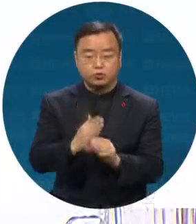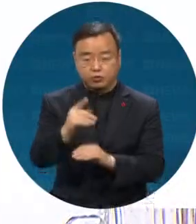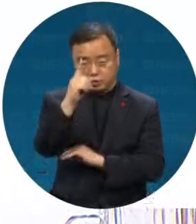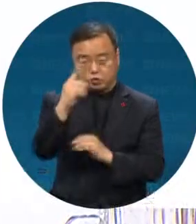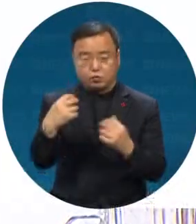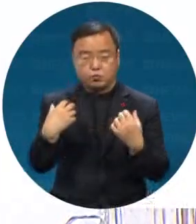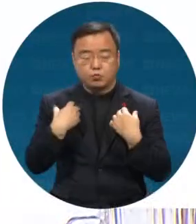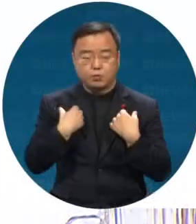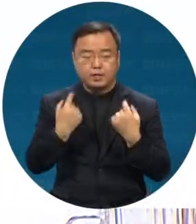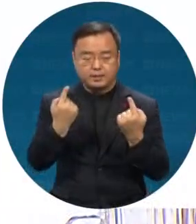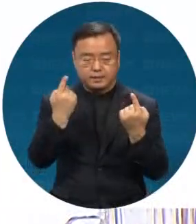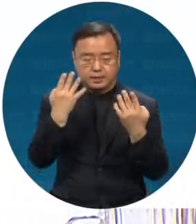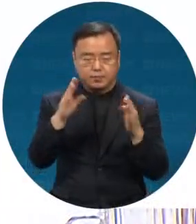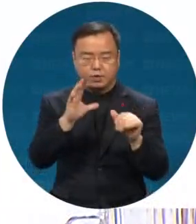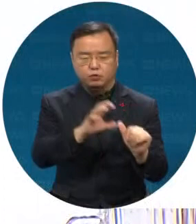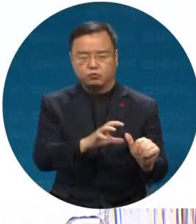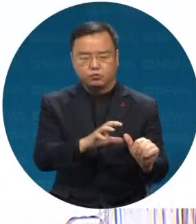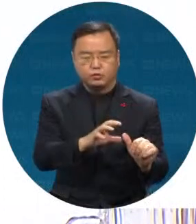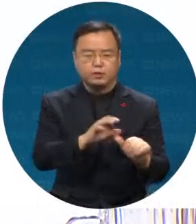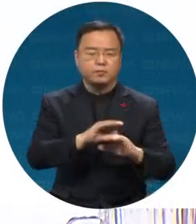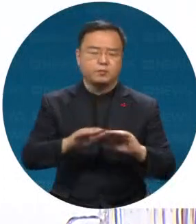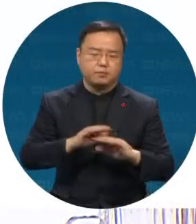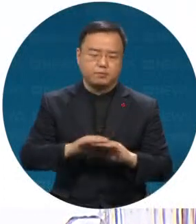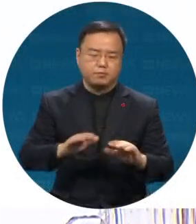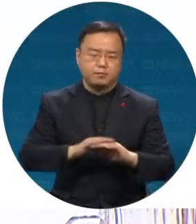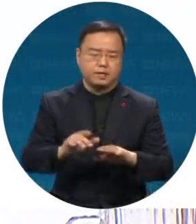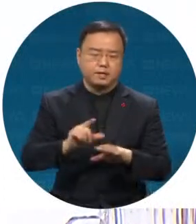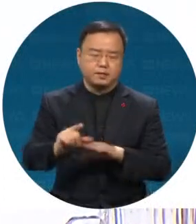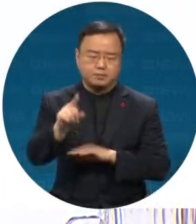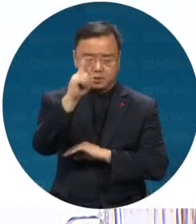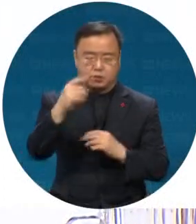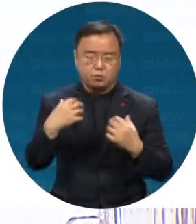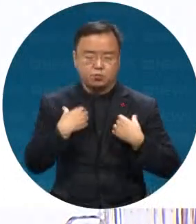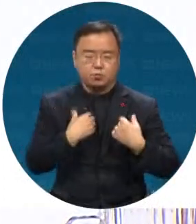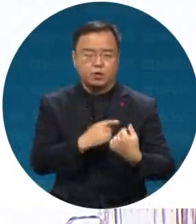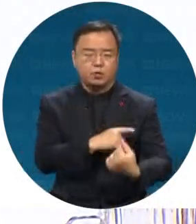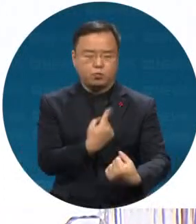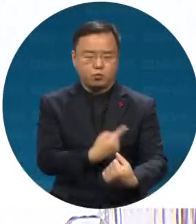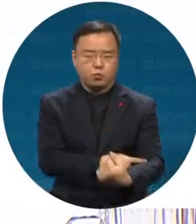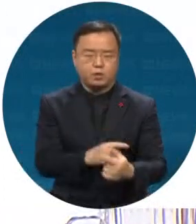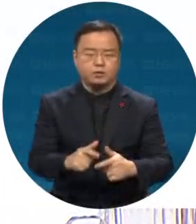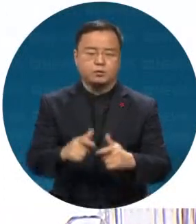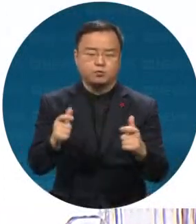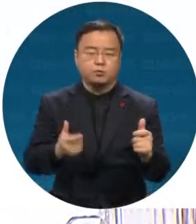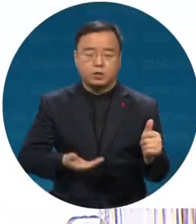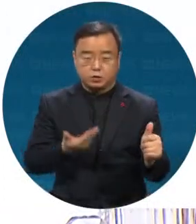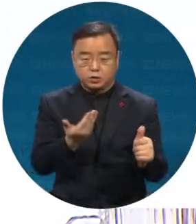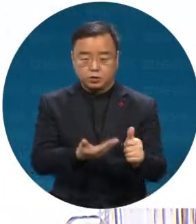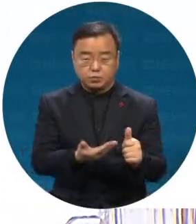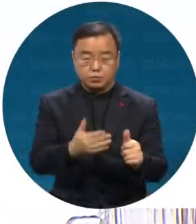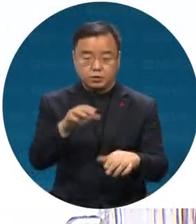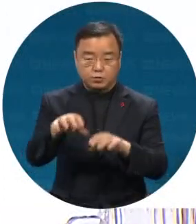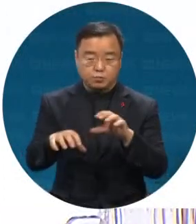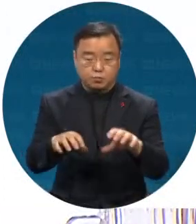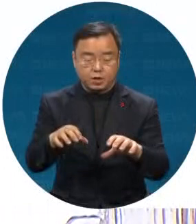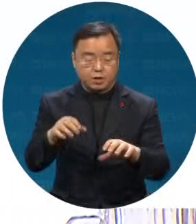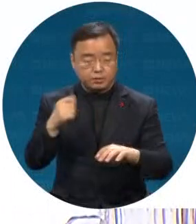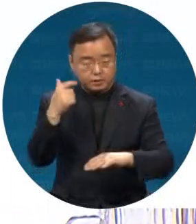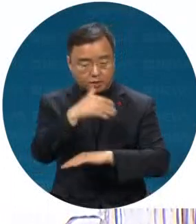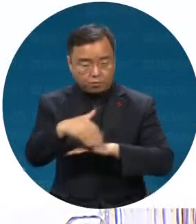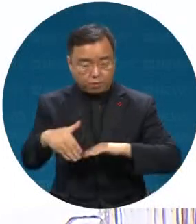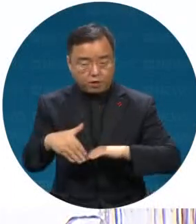대학 규제 완화 지자체의 권한 확대와 함께 지역의 전략적이고 선택적인 제형 투자를